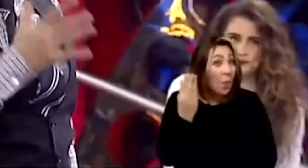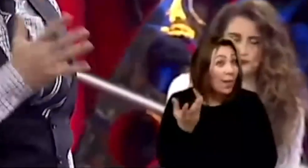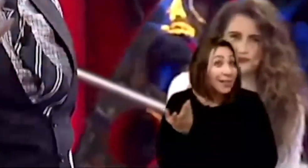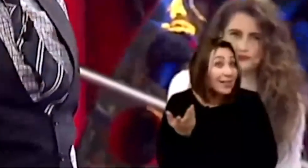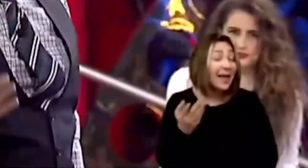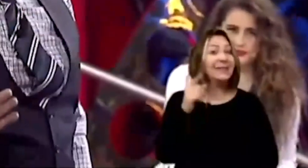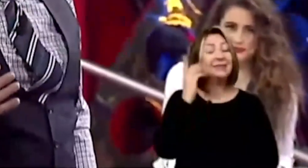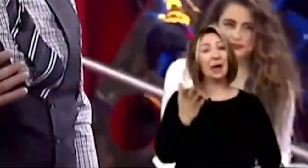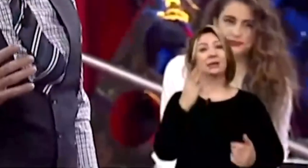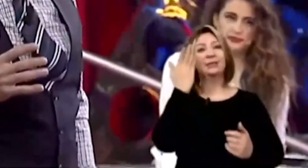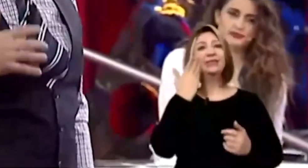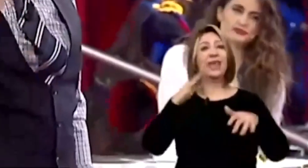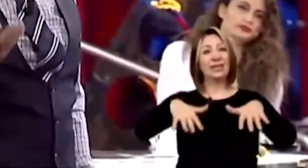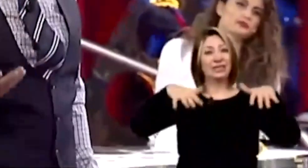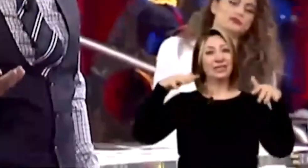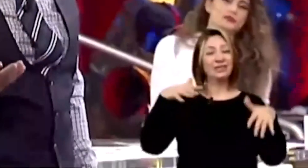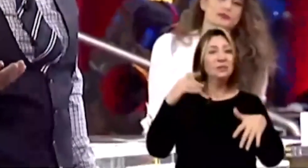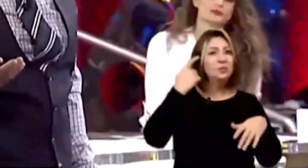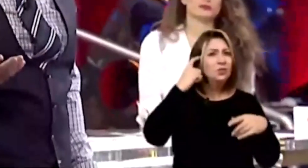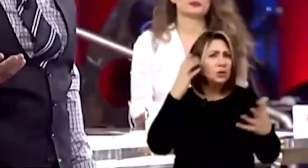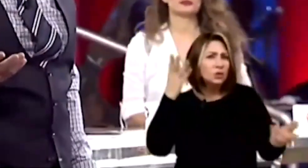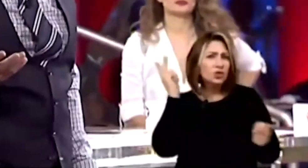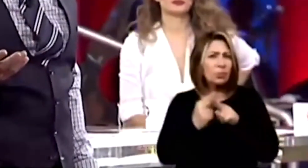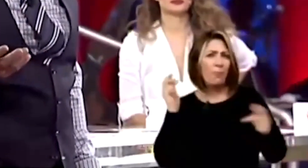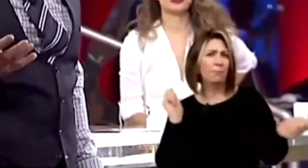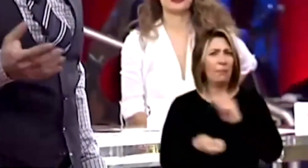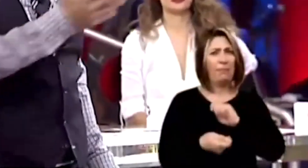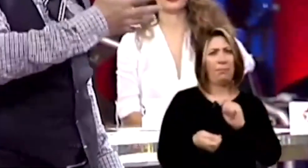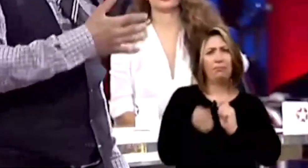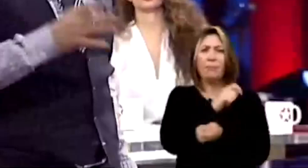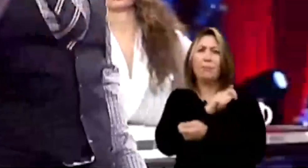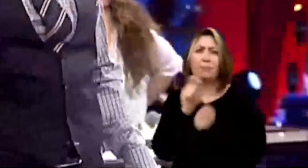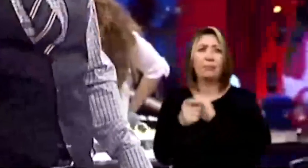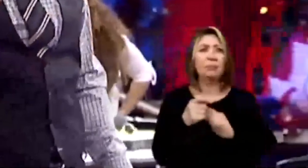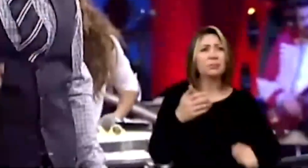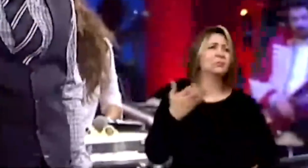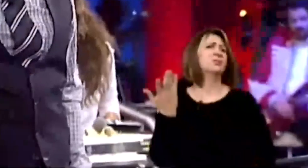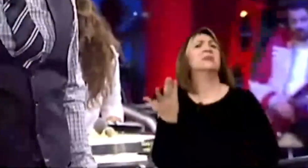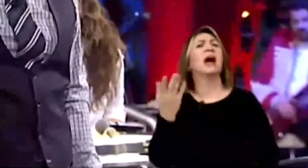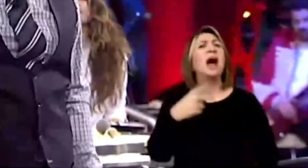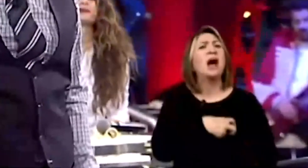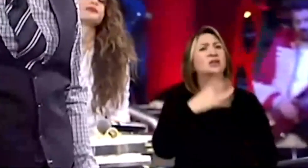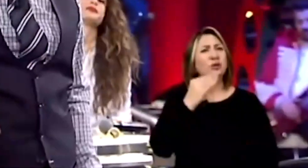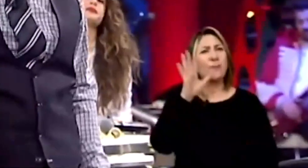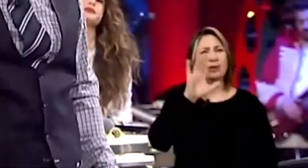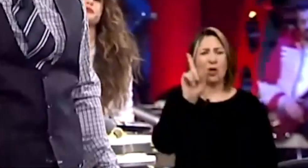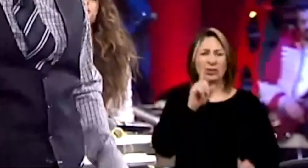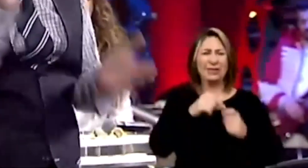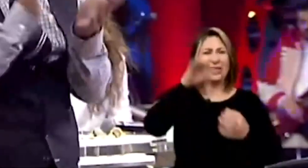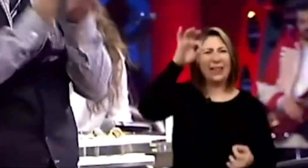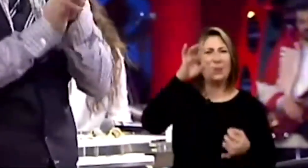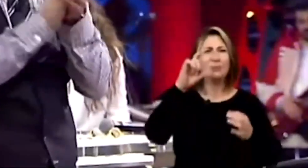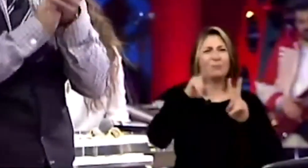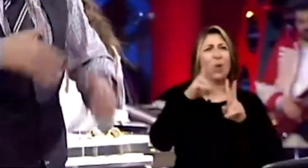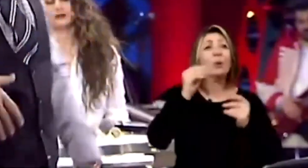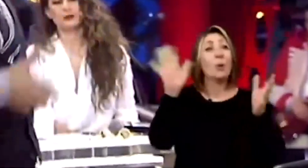şu. Yahu seyircinin kanaati ne çabuk değişiyor ya. Yani o diyor ki, sen aşık olacaksa 5-10 santimle hiç aşık olmasın.